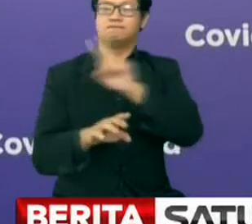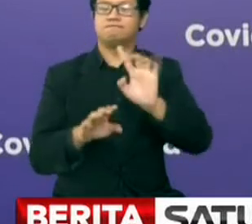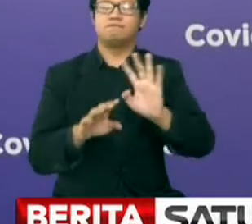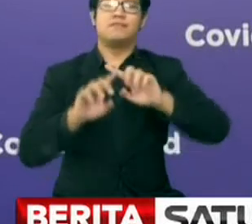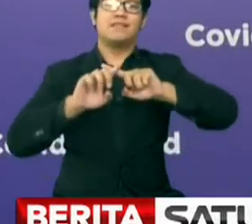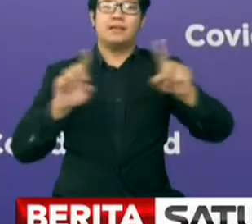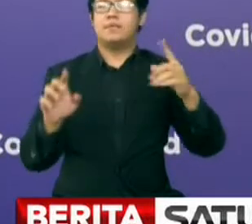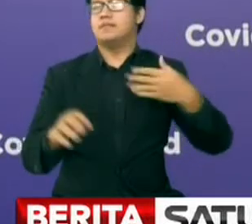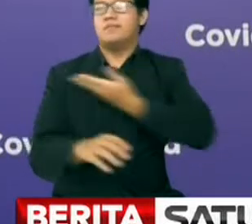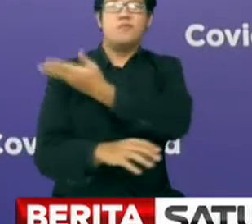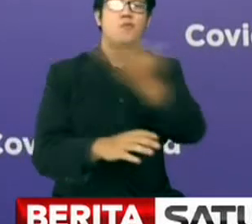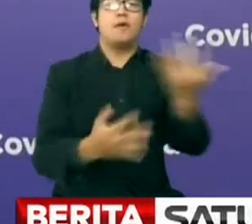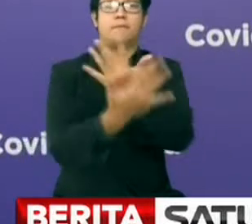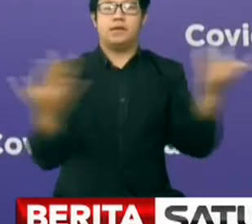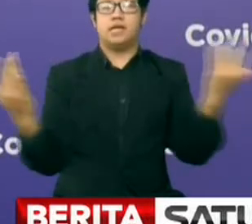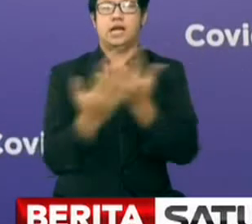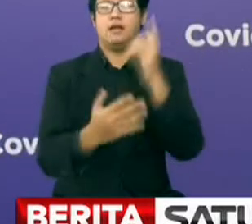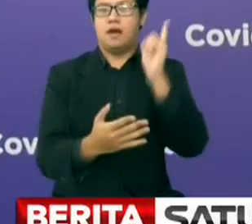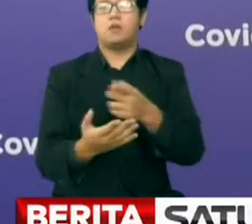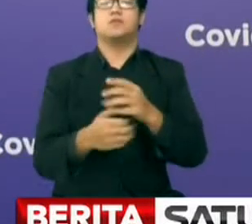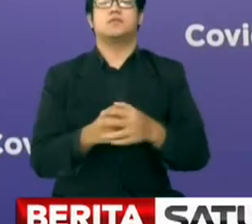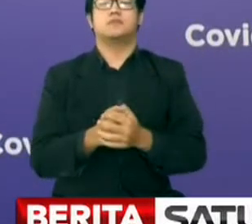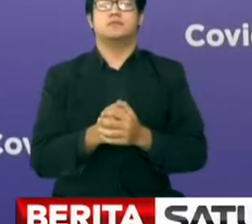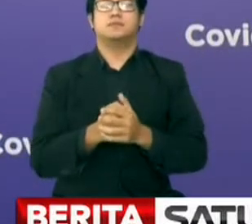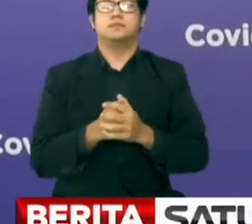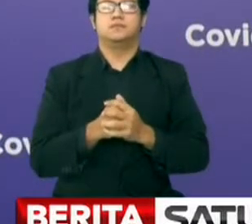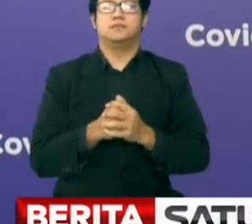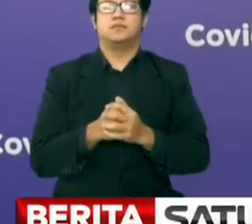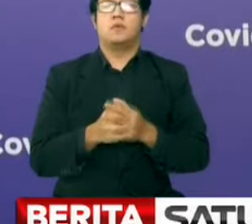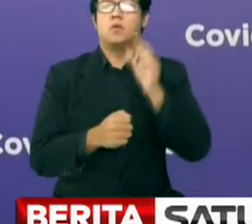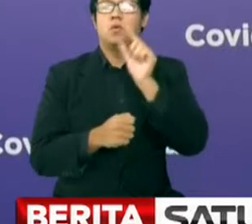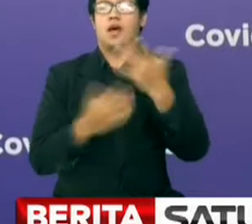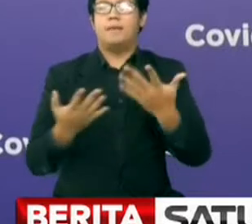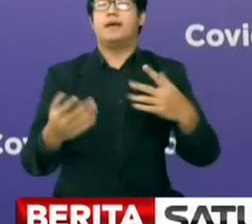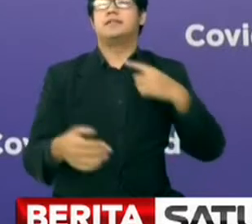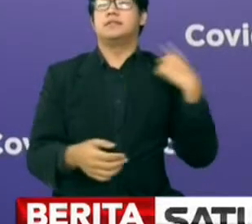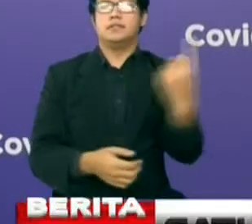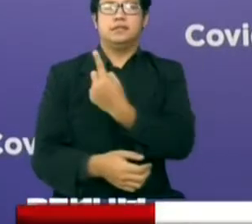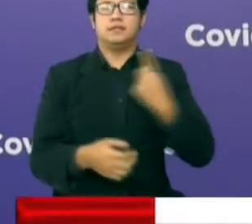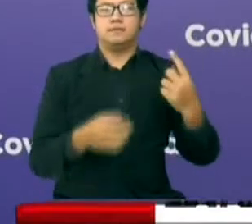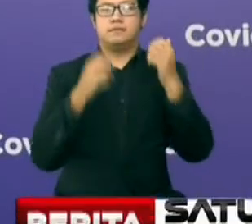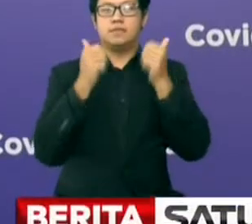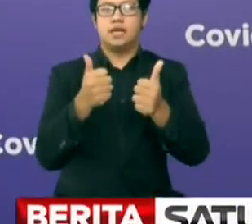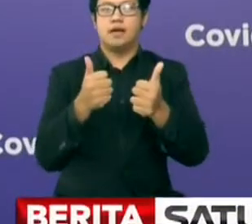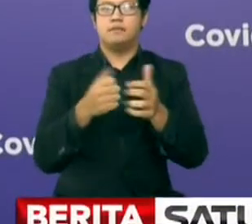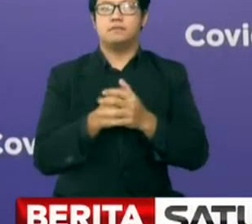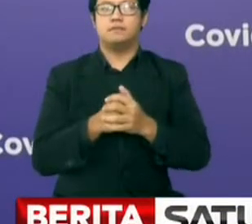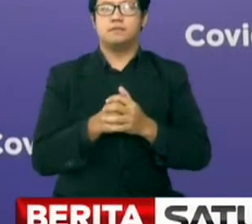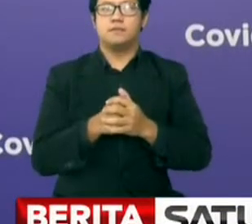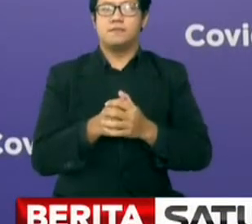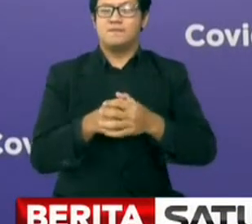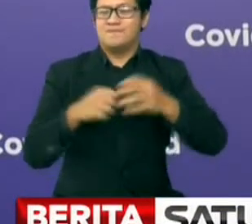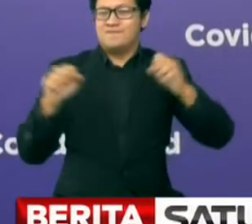semua lapisan masyarakat agar kita bisa dengan